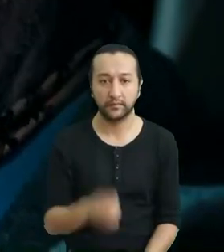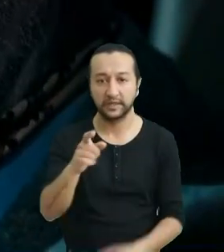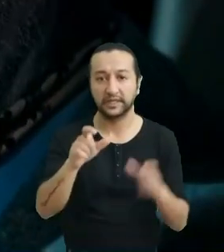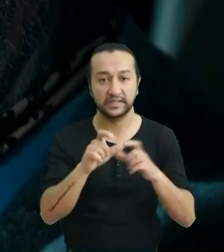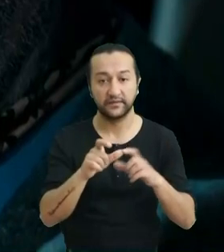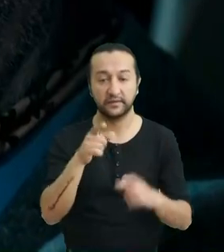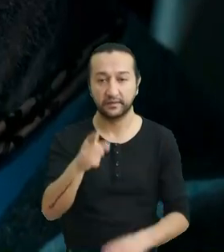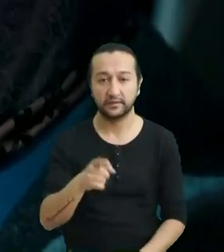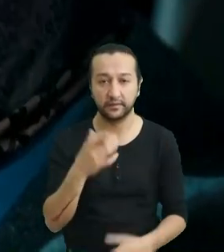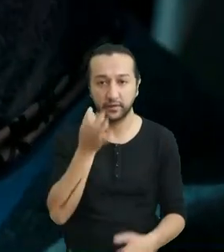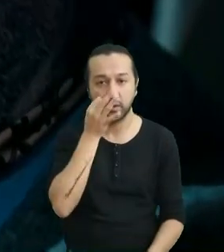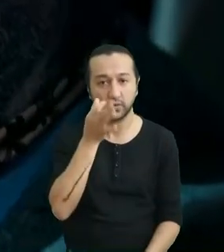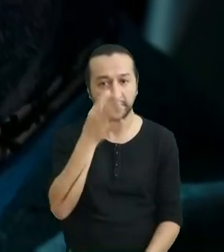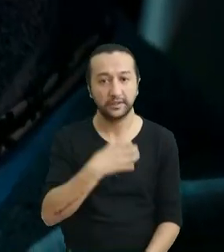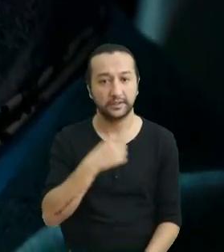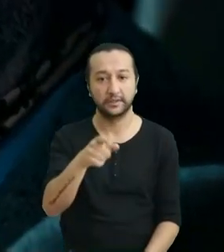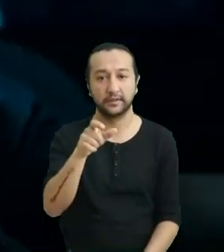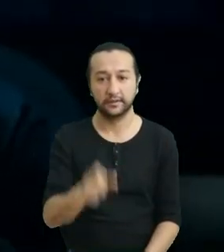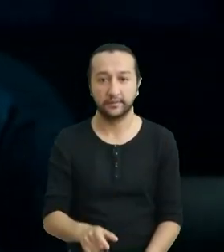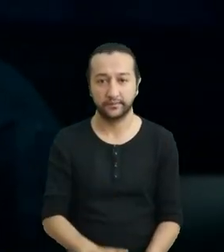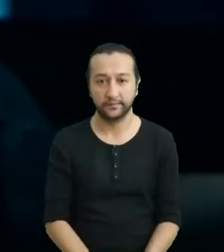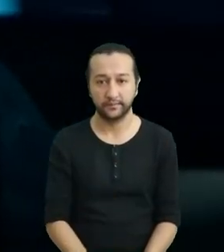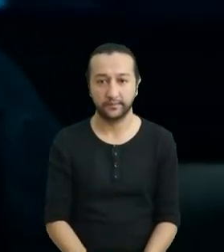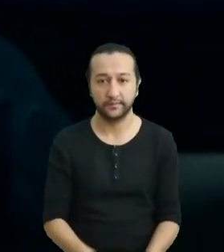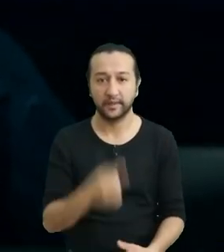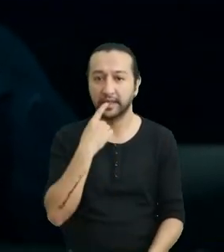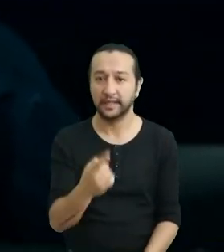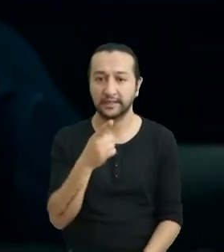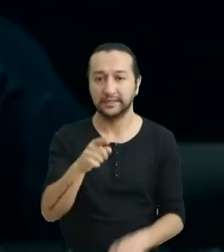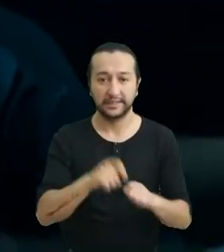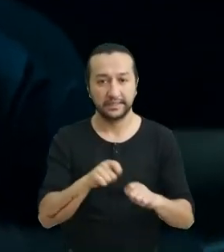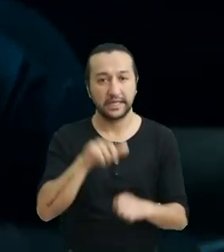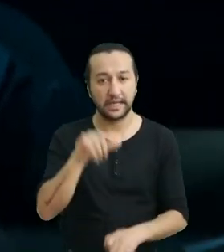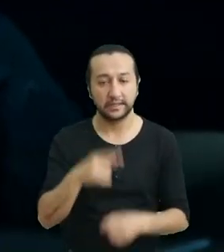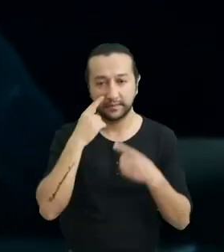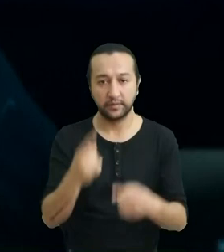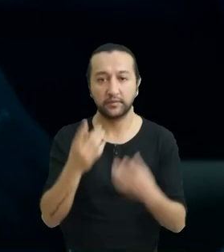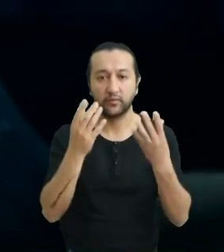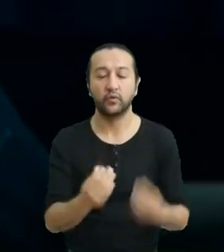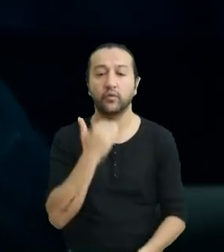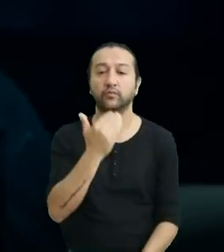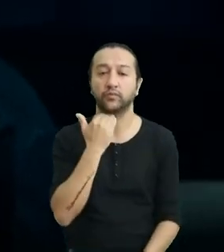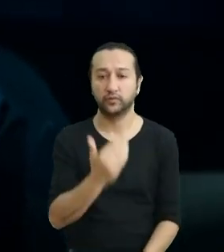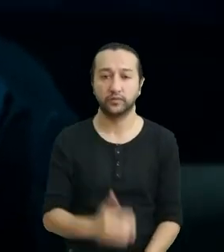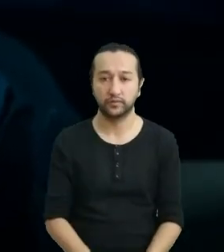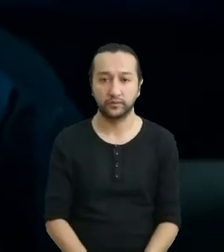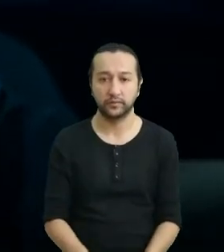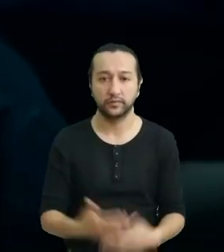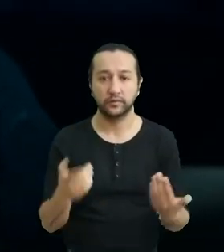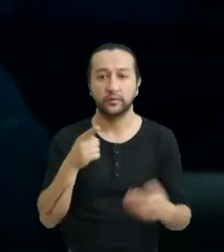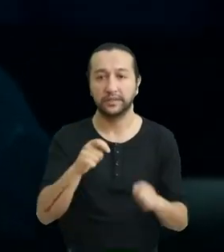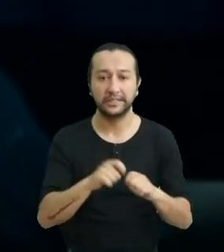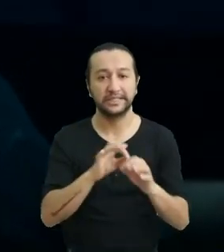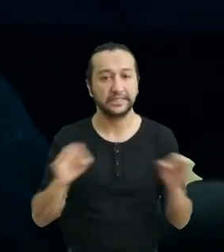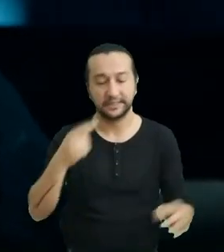Sefer, özettin kendini. Dediğiniz işte ilgilendim. Olmuyor. Bu işin